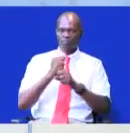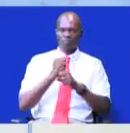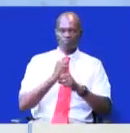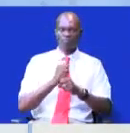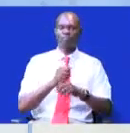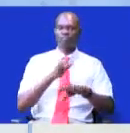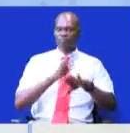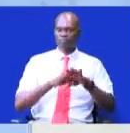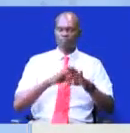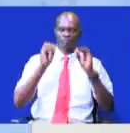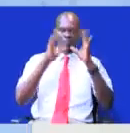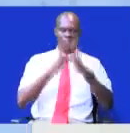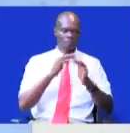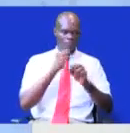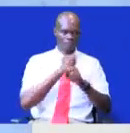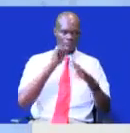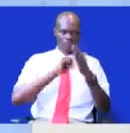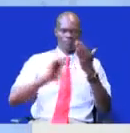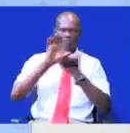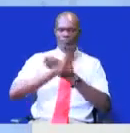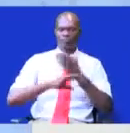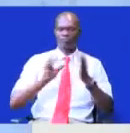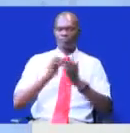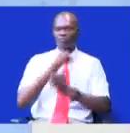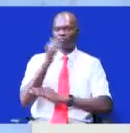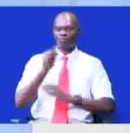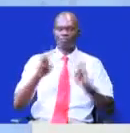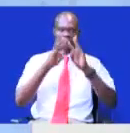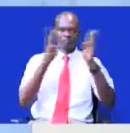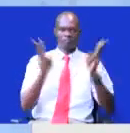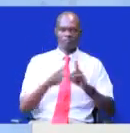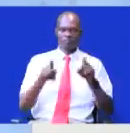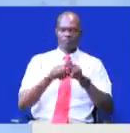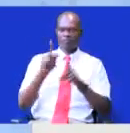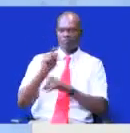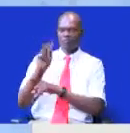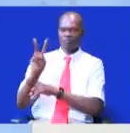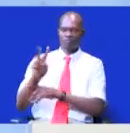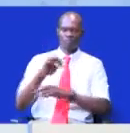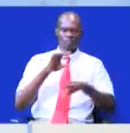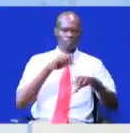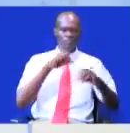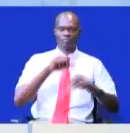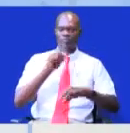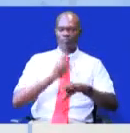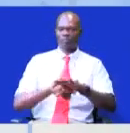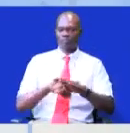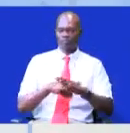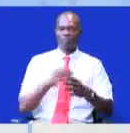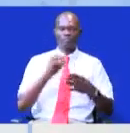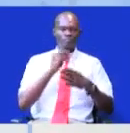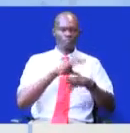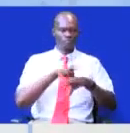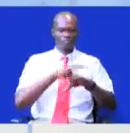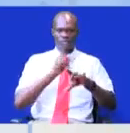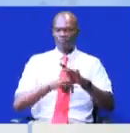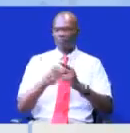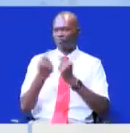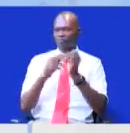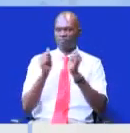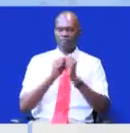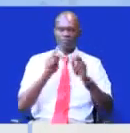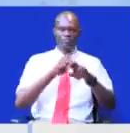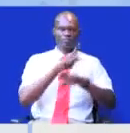jopuonj osebedo katimo e pacho kae kaachiel kod piny mangima. Kala TV ne okao thuolo kata ne oyudo thuolo mano mar twak kod